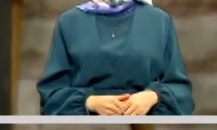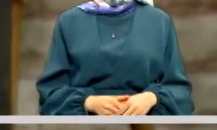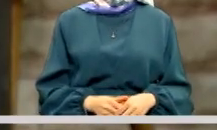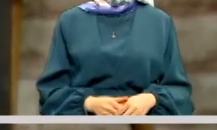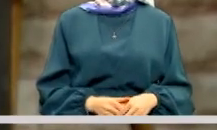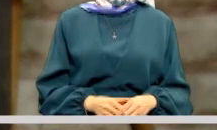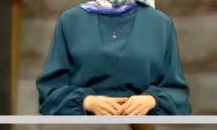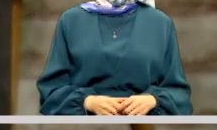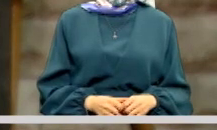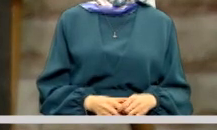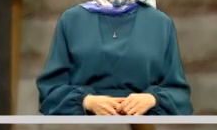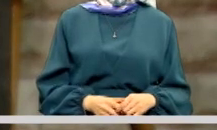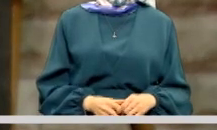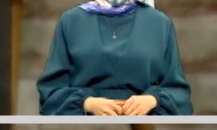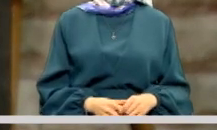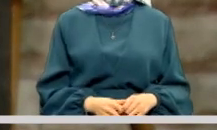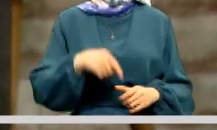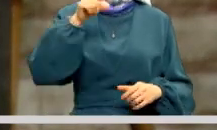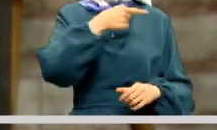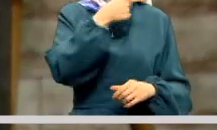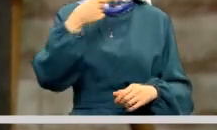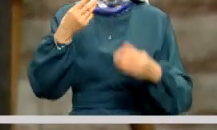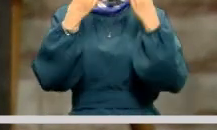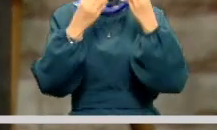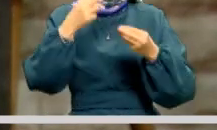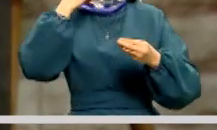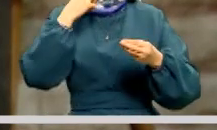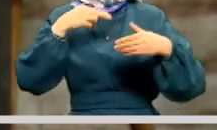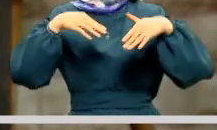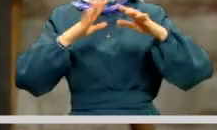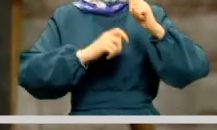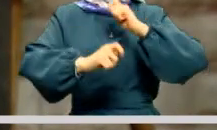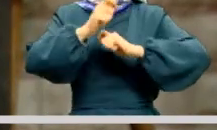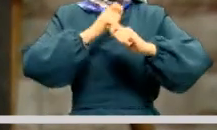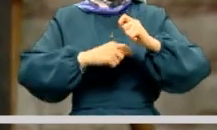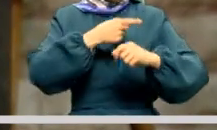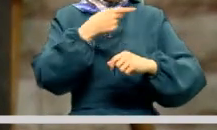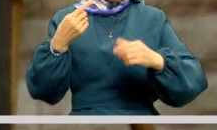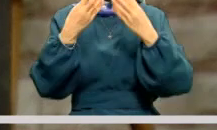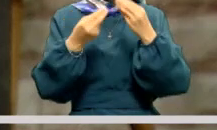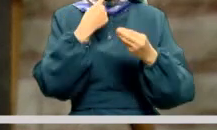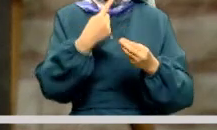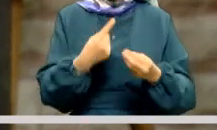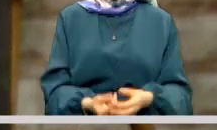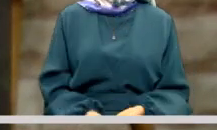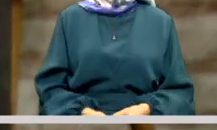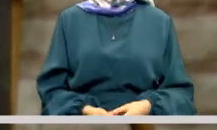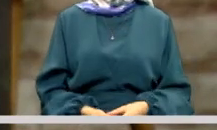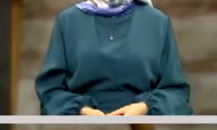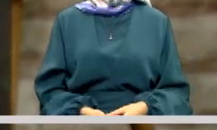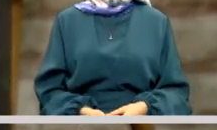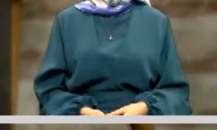var Yani bu eksikliklerin olması ahlakında değil de davranışlarında bir eksiklik diye söyleyebiliriz yani Dolayısıyla burada